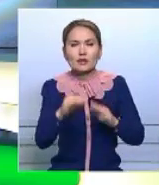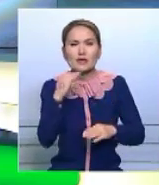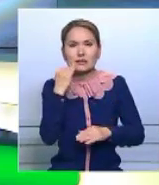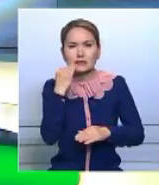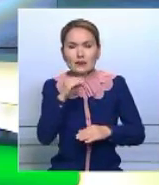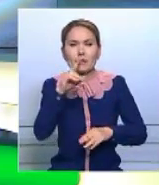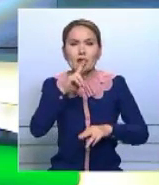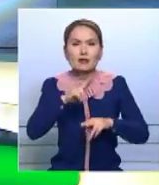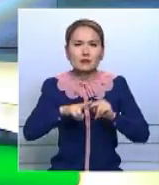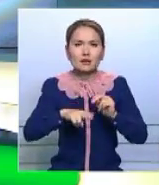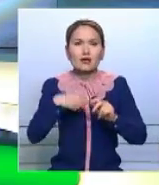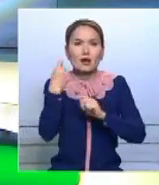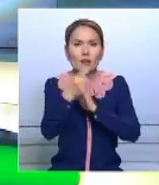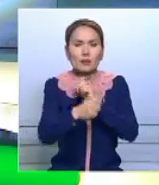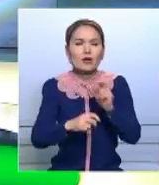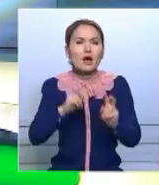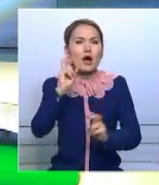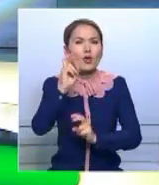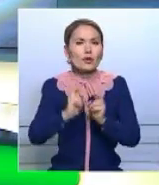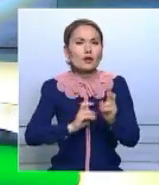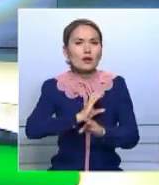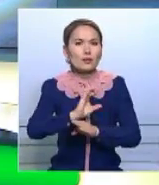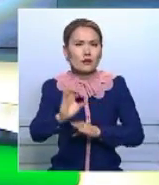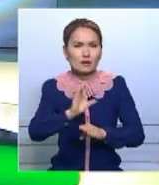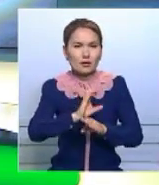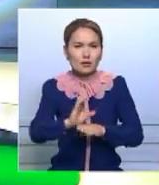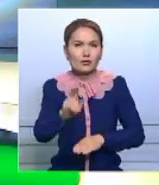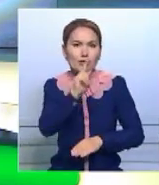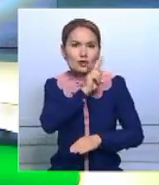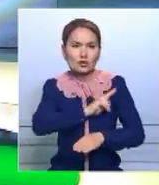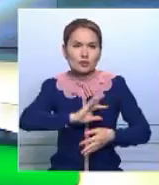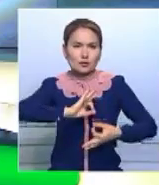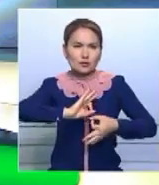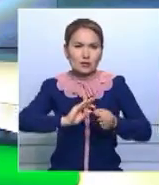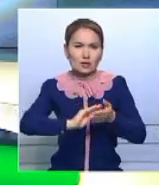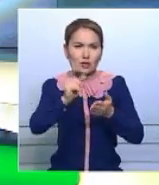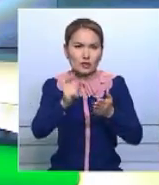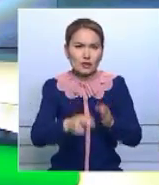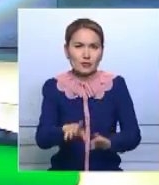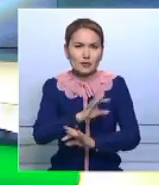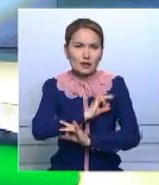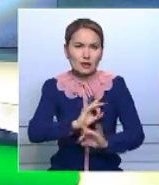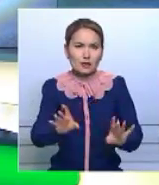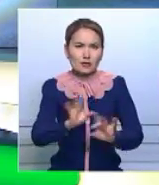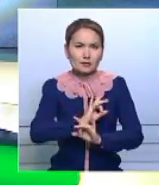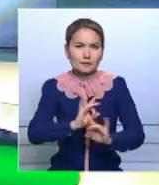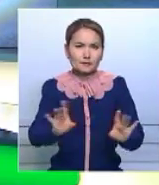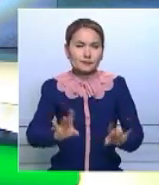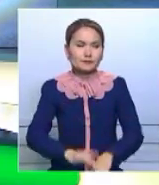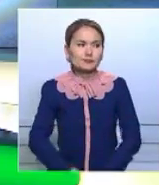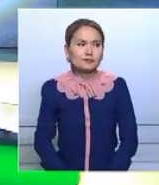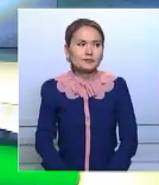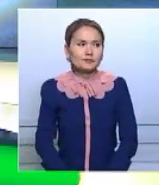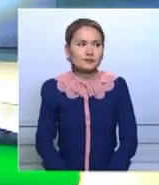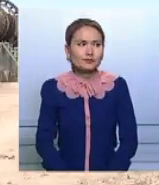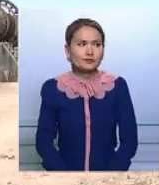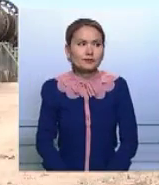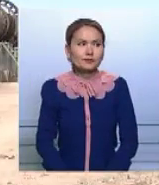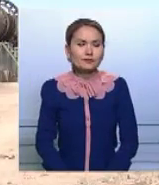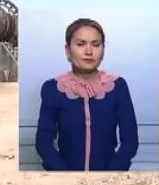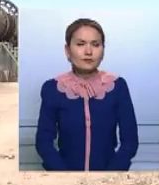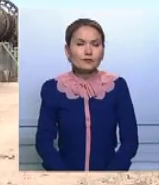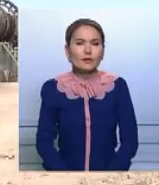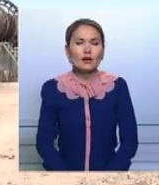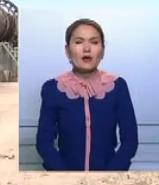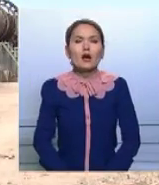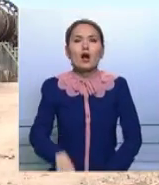сапалы әрі сұранысқа сай өнім өндіріп жатқан зауыт жұмысымен тілшіміз Бекен Әлірахым танысып қайтты.